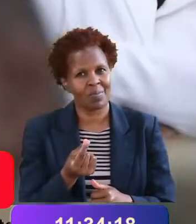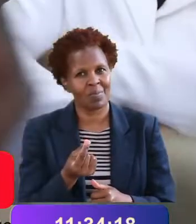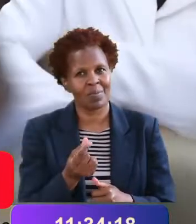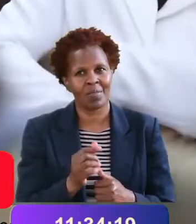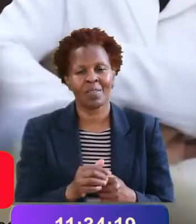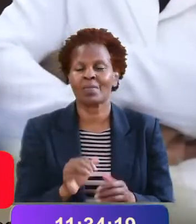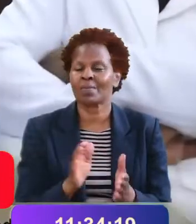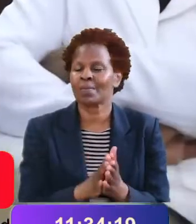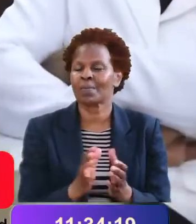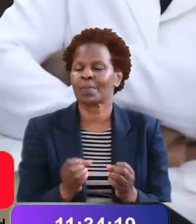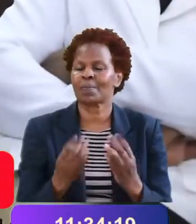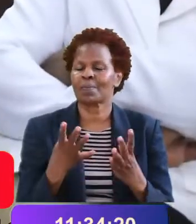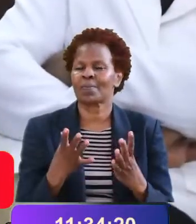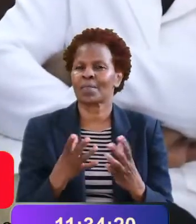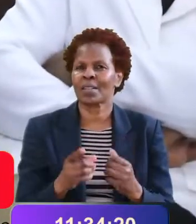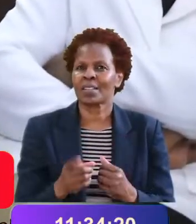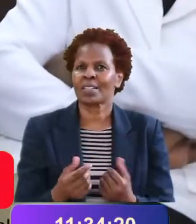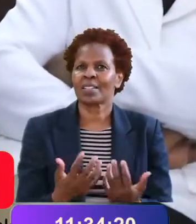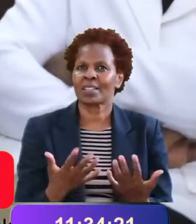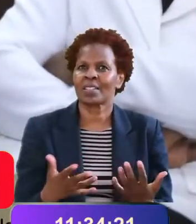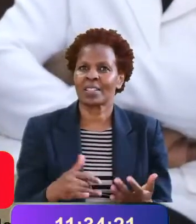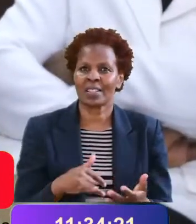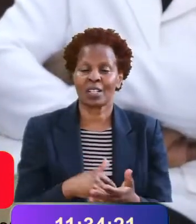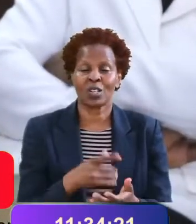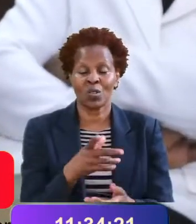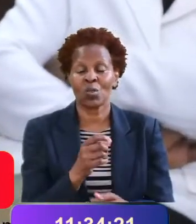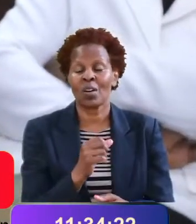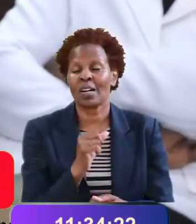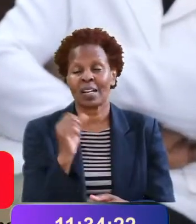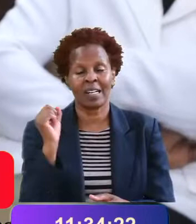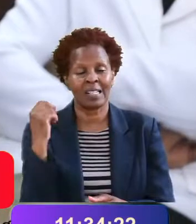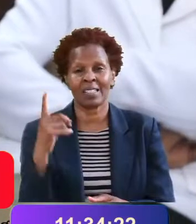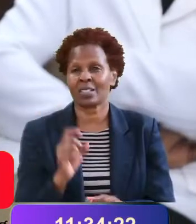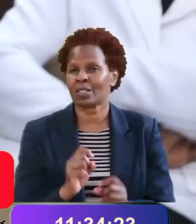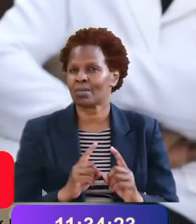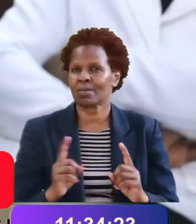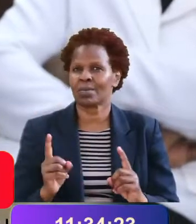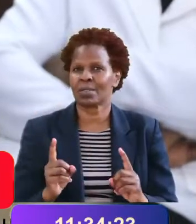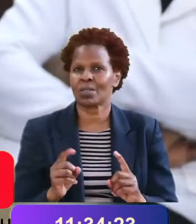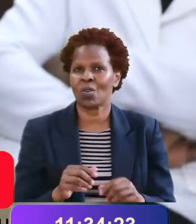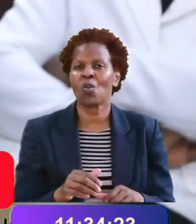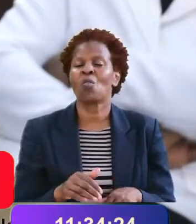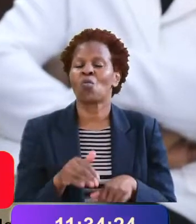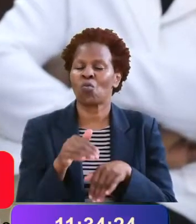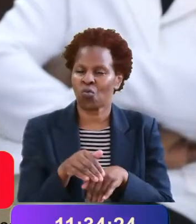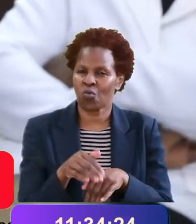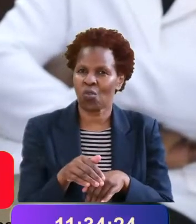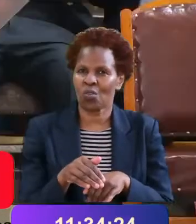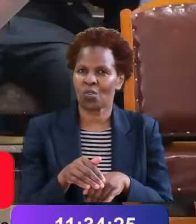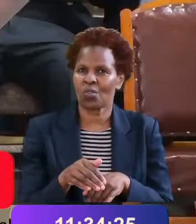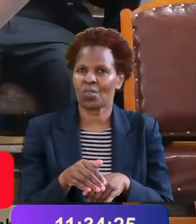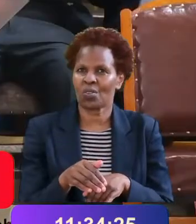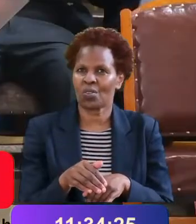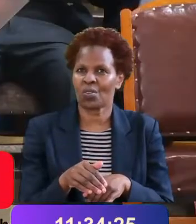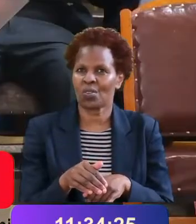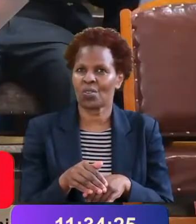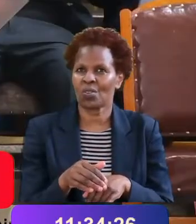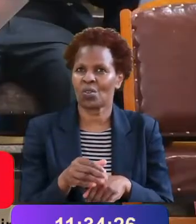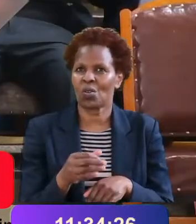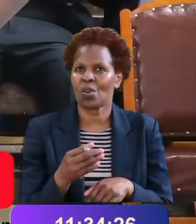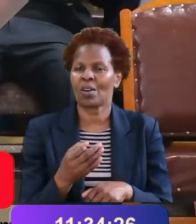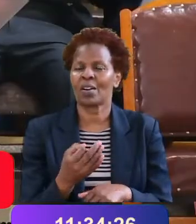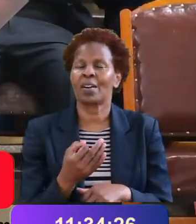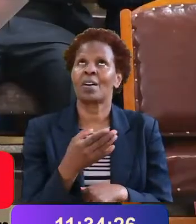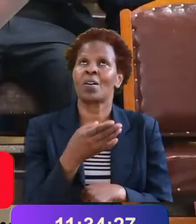Haleluya. Na hii mambo ndiye hatuelewi. Kwa hivyo we fuatana na fikira ya yule